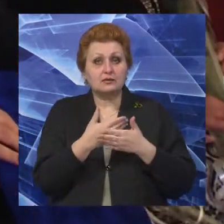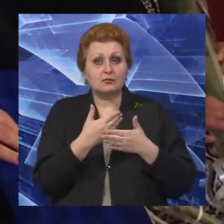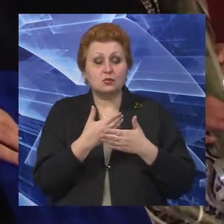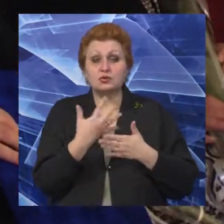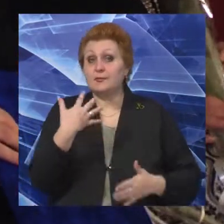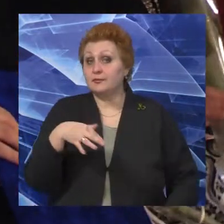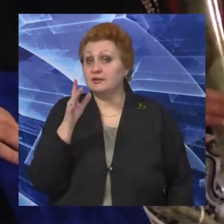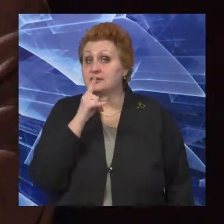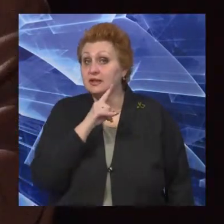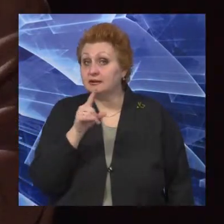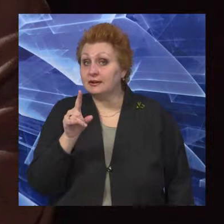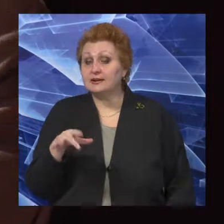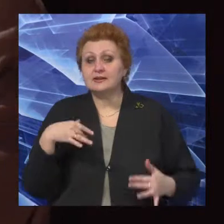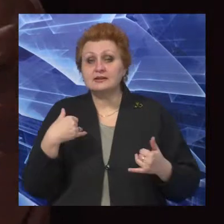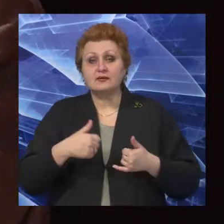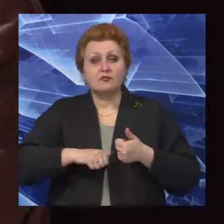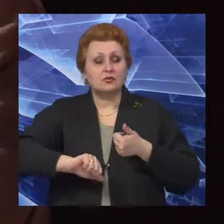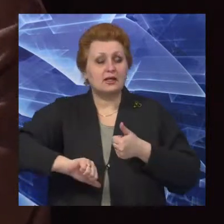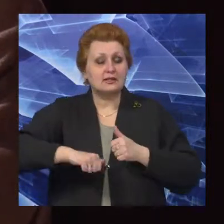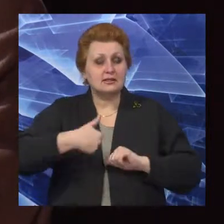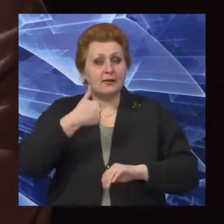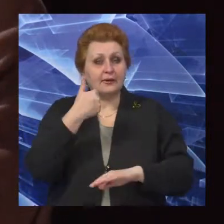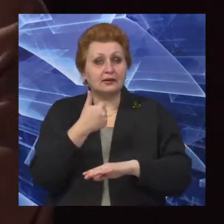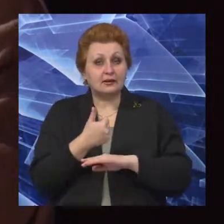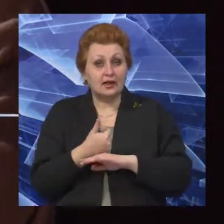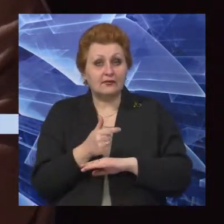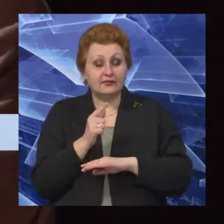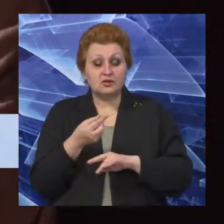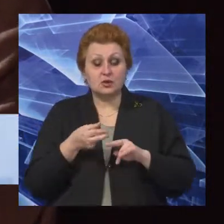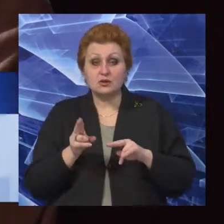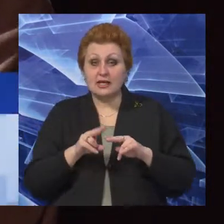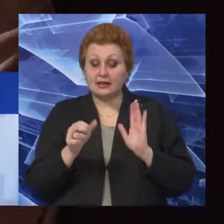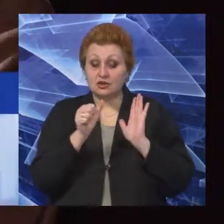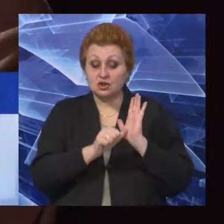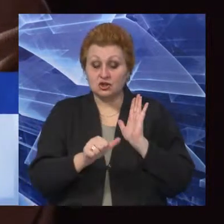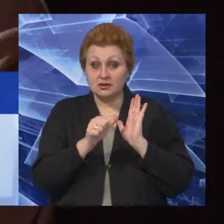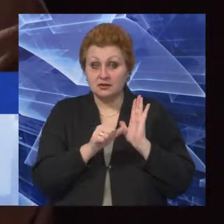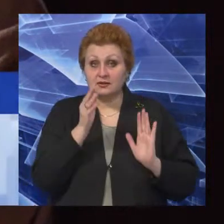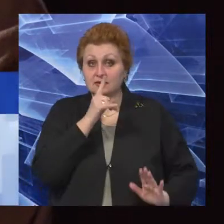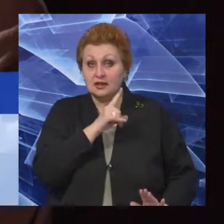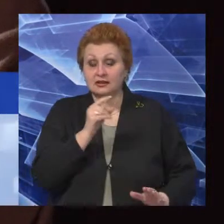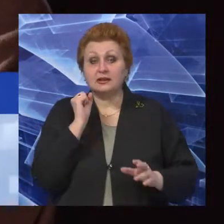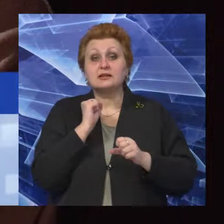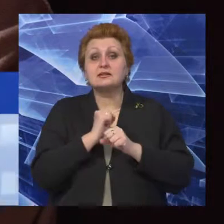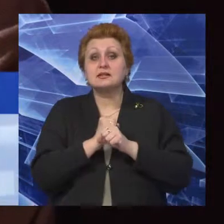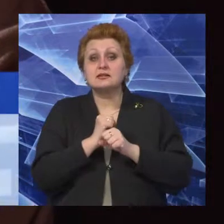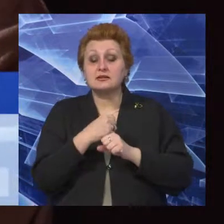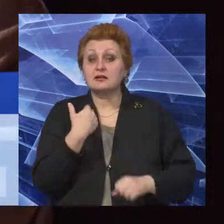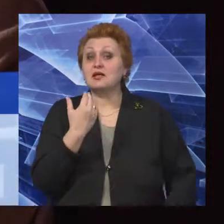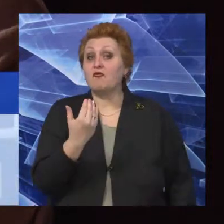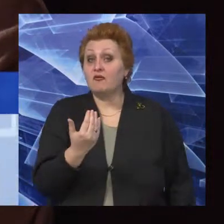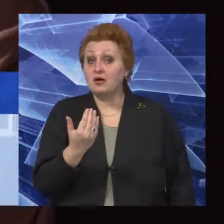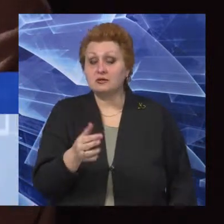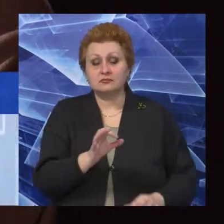уже более полувека. Сегодня самое главное в том, что за эти 60 лет создался